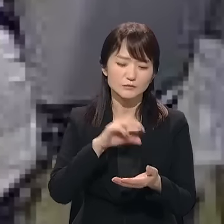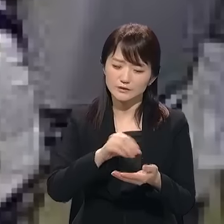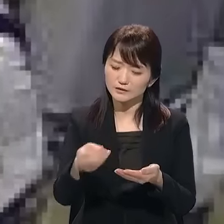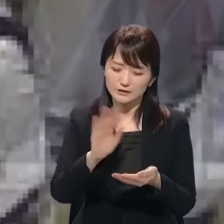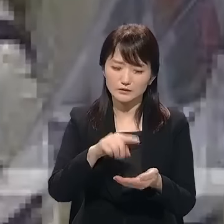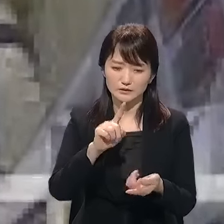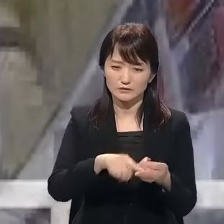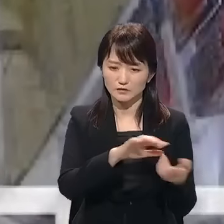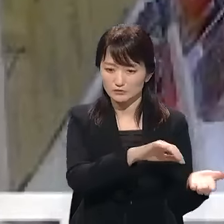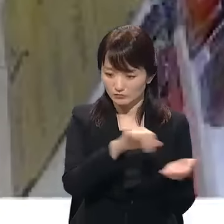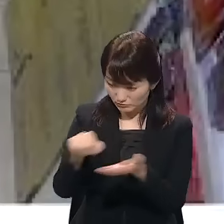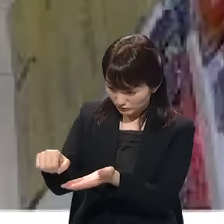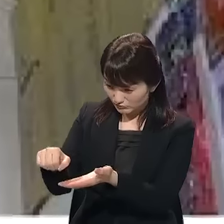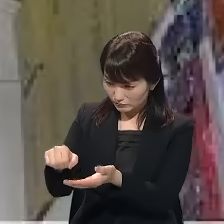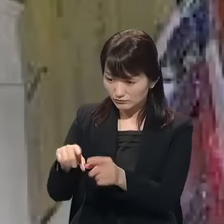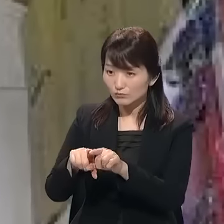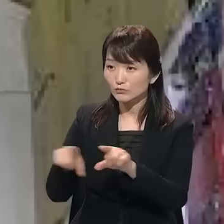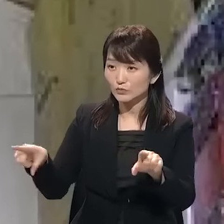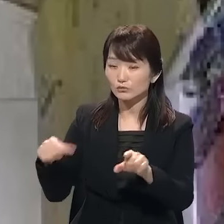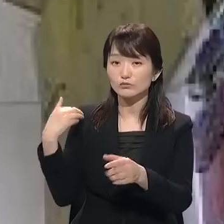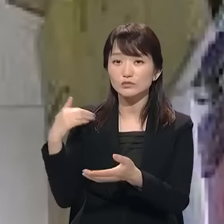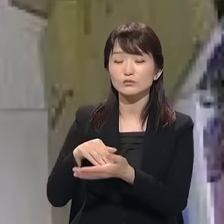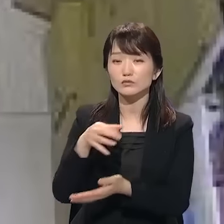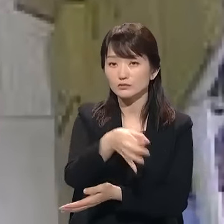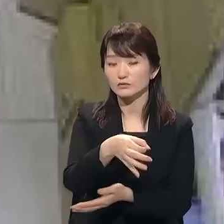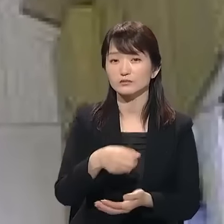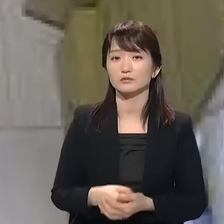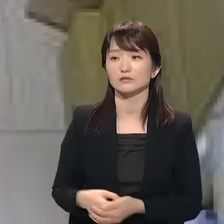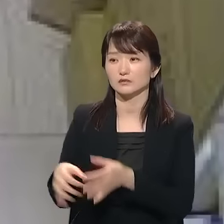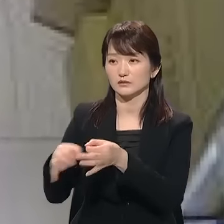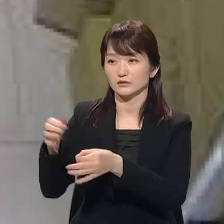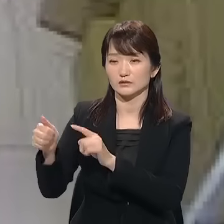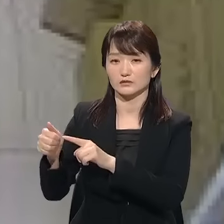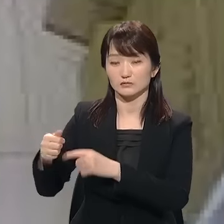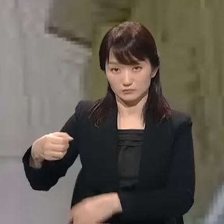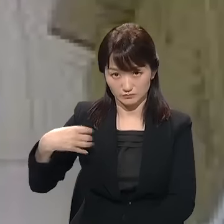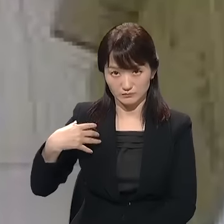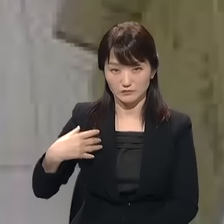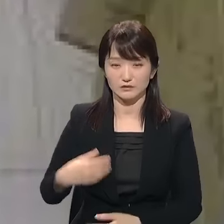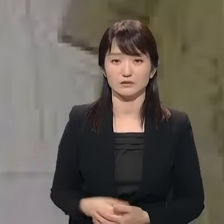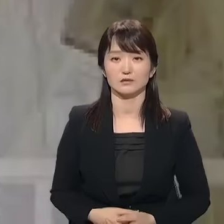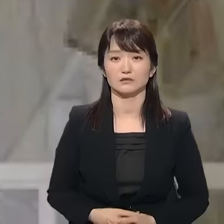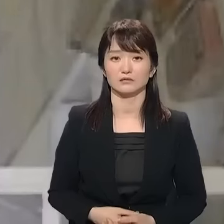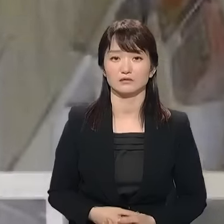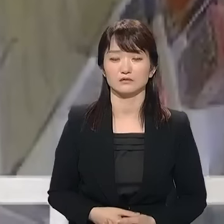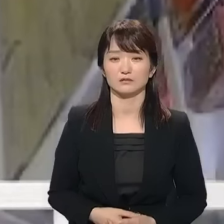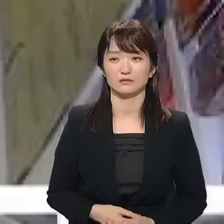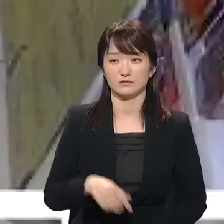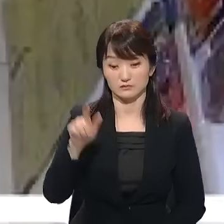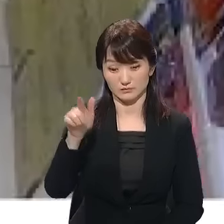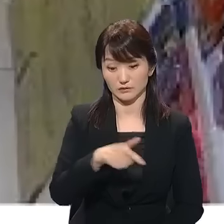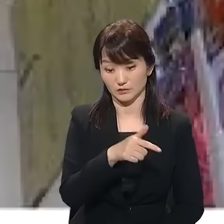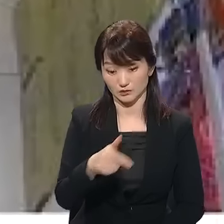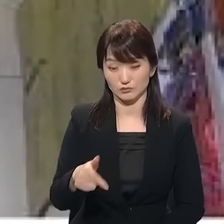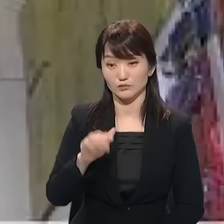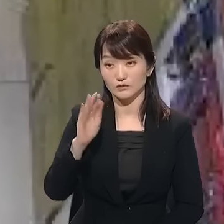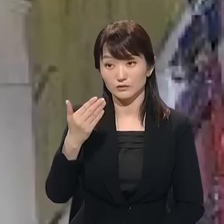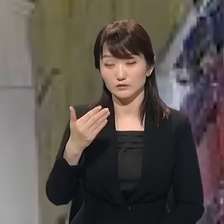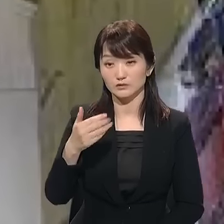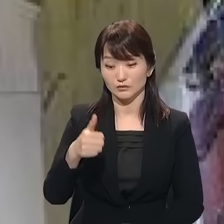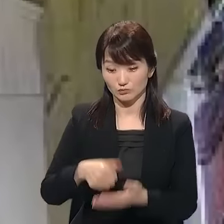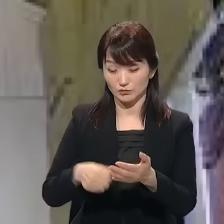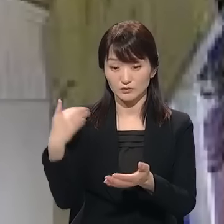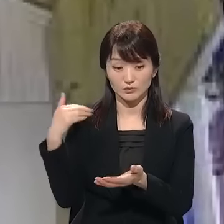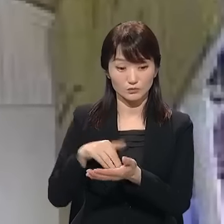가져왔습니다. 보통 이러면 다 환불해 주잖아요. 근데 또 사장님이 저희한테 얘기하기로는 아 맞다 하루밖에 안 됐고 환불해 드릴 수